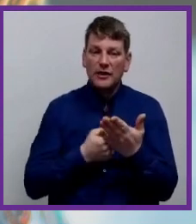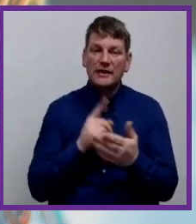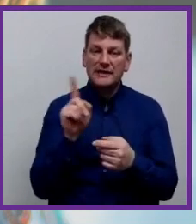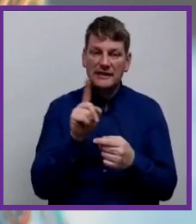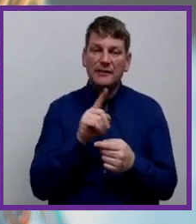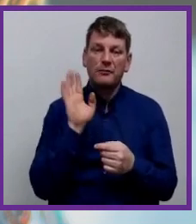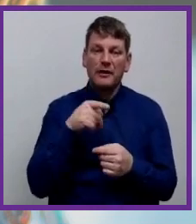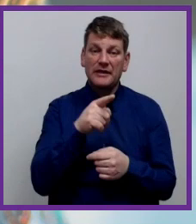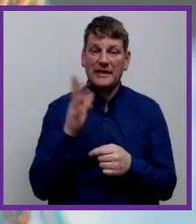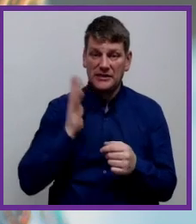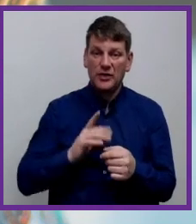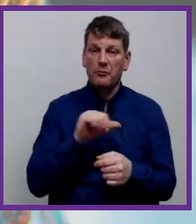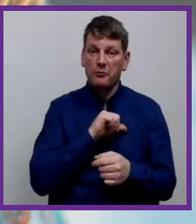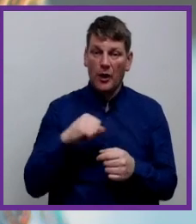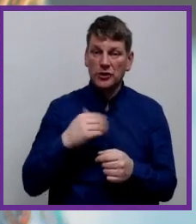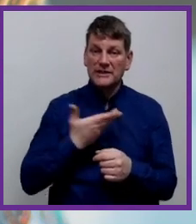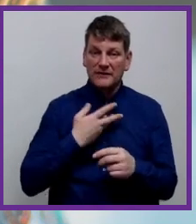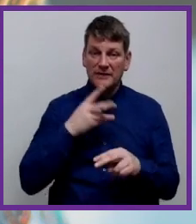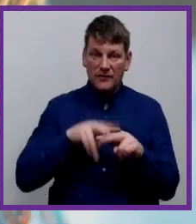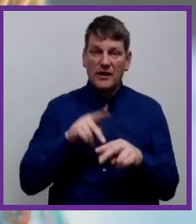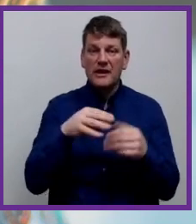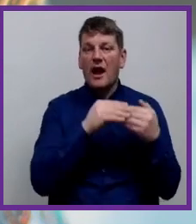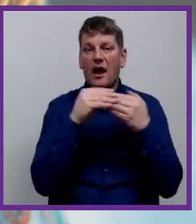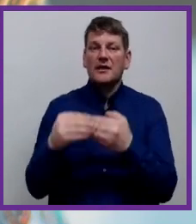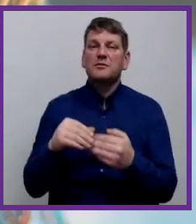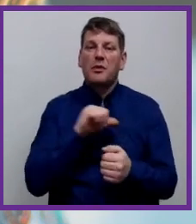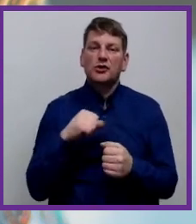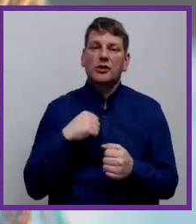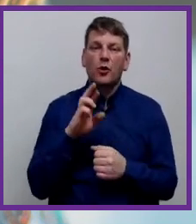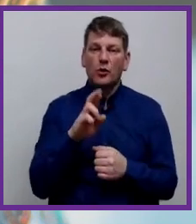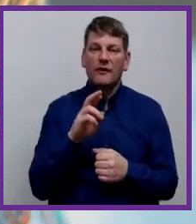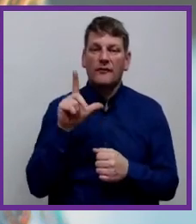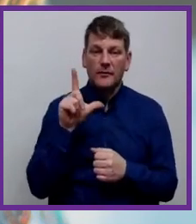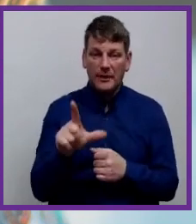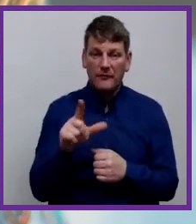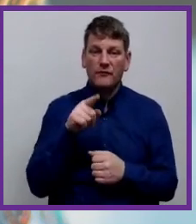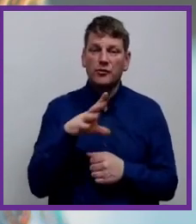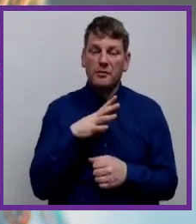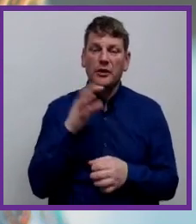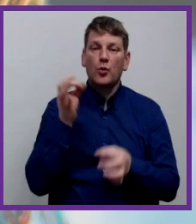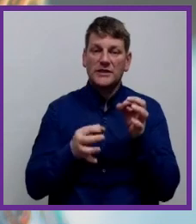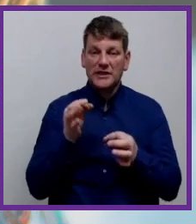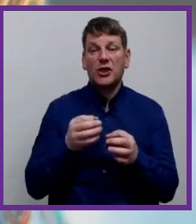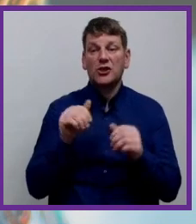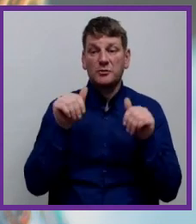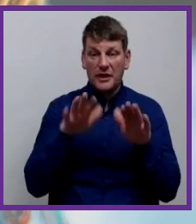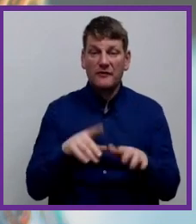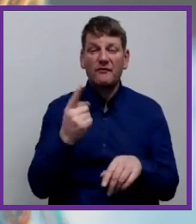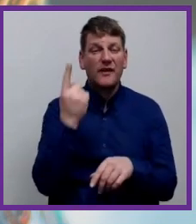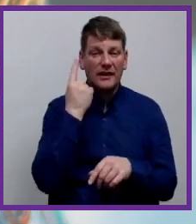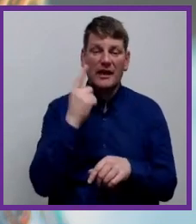viņa izciešanu viņa paša dzīves vietā dzīvoklī jānes pašam Ludolfam Libertam. Bet tomēr viņš bija notiesājošs spriedums, un tas ir vienīgais